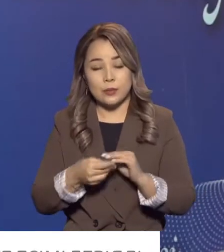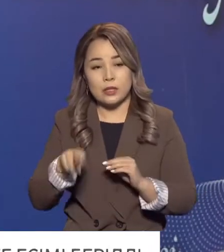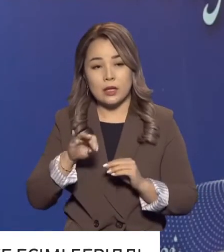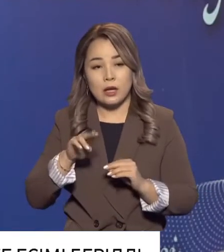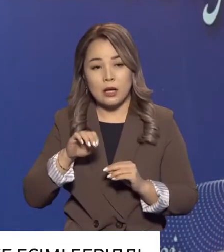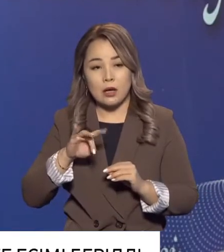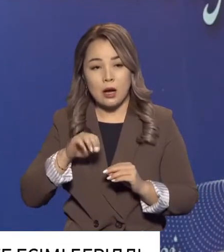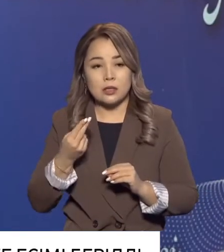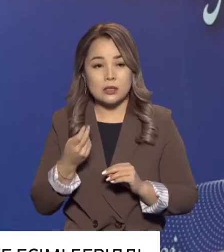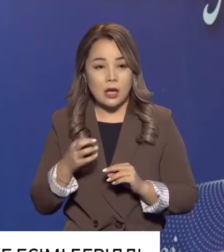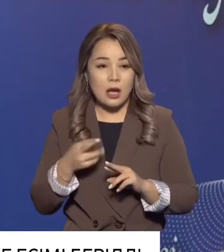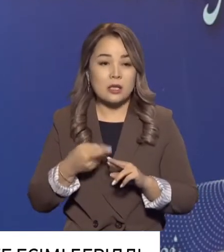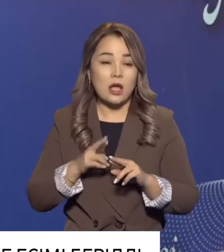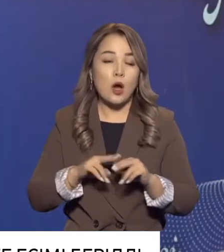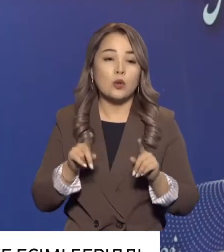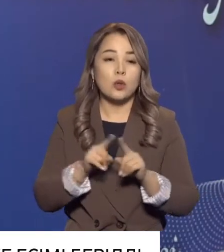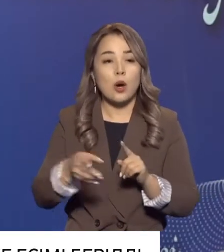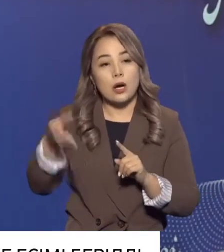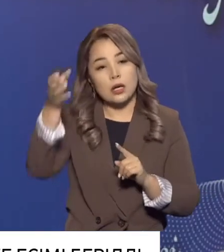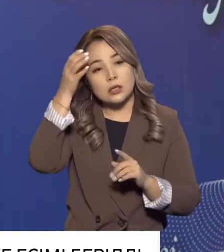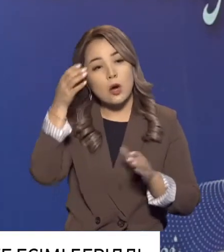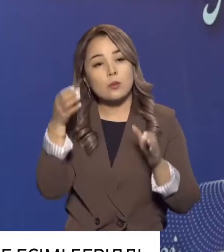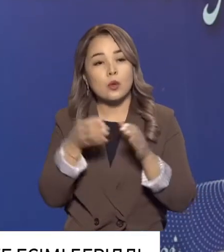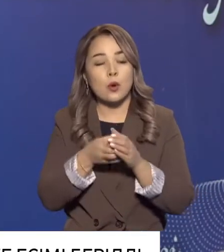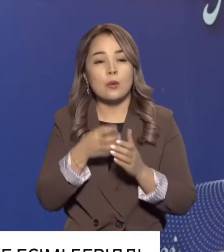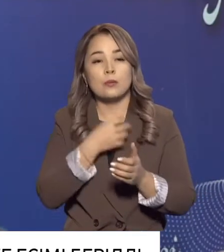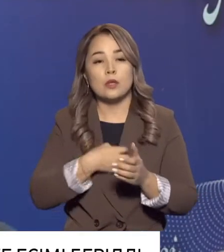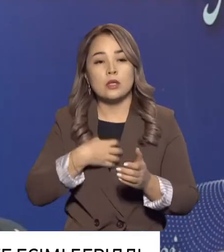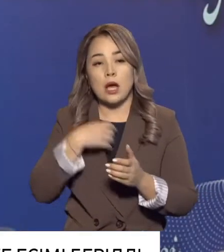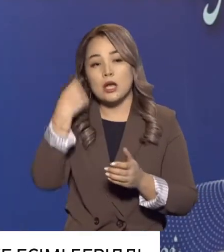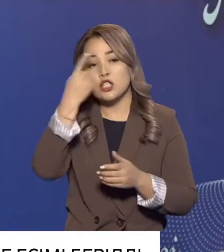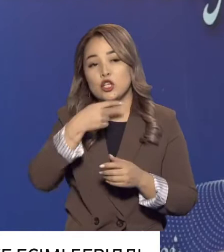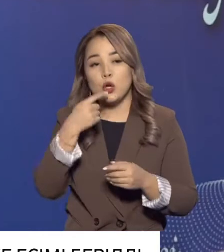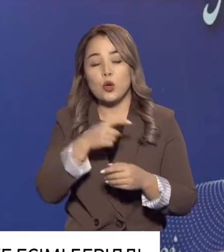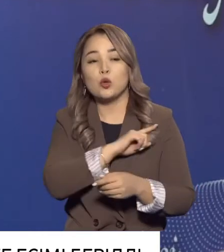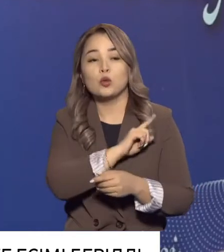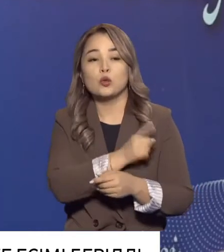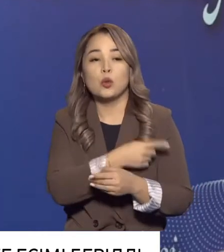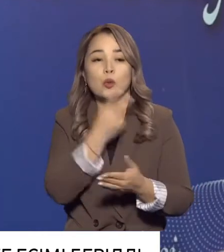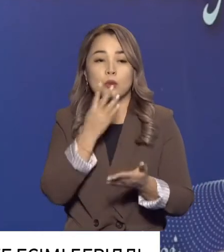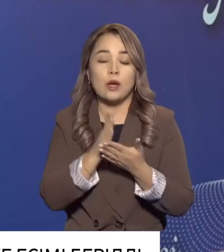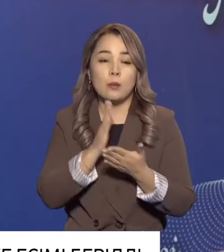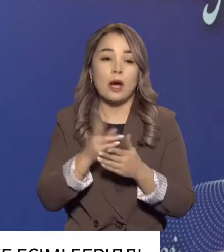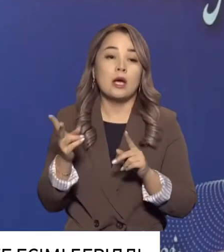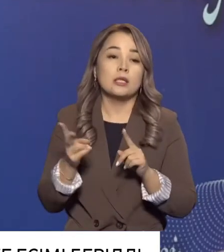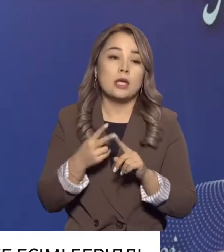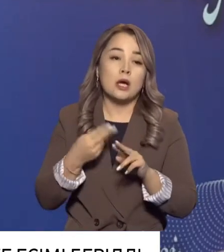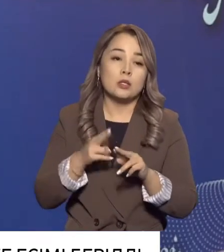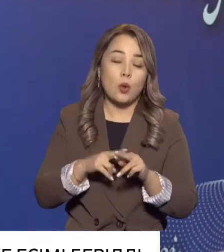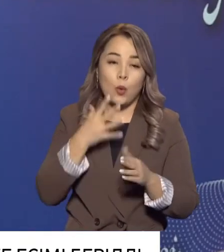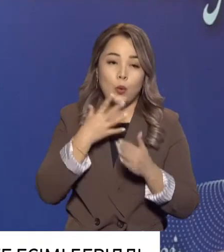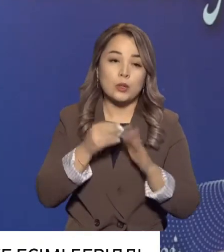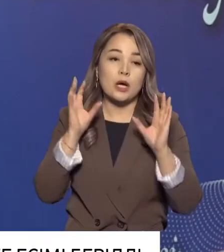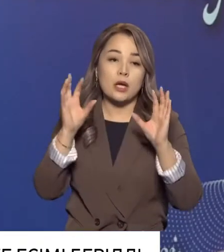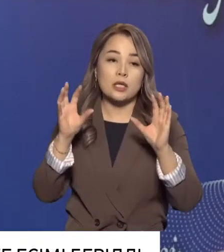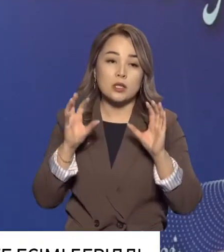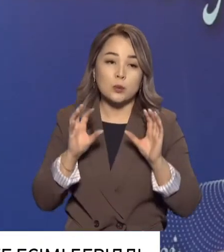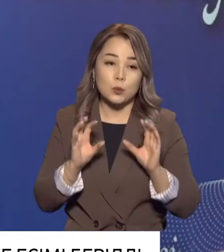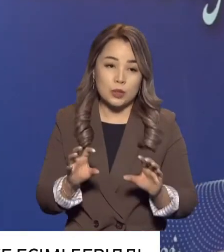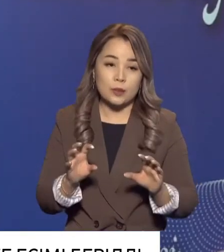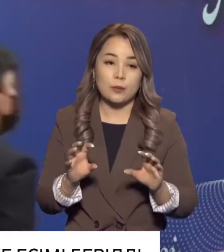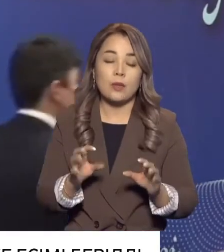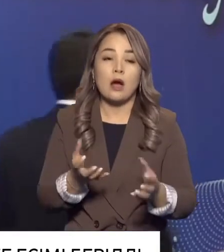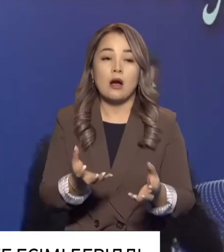декларацияны дайындауға ғылым тобының жетекшісі болды. Біріншіден, екіншіден, ол осы